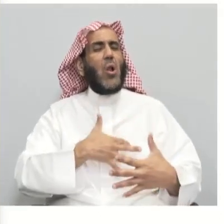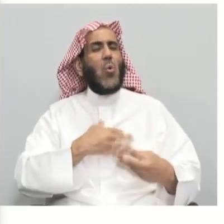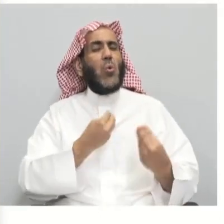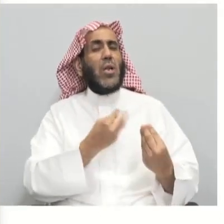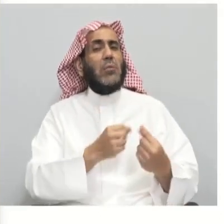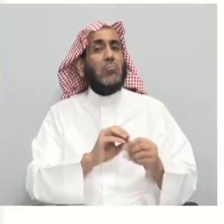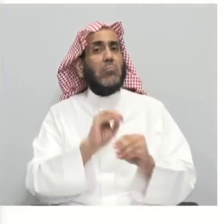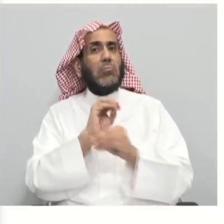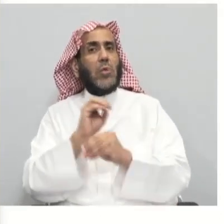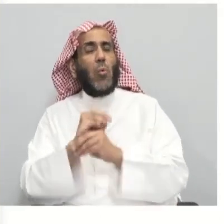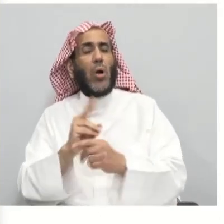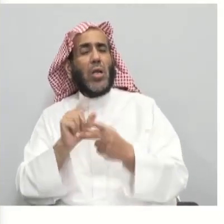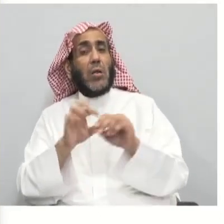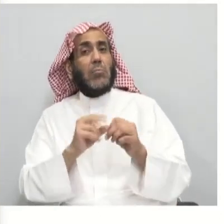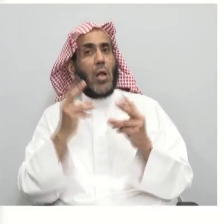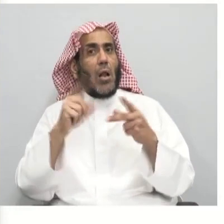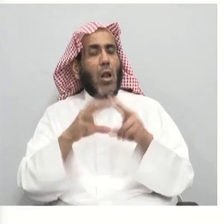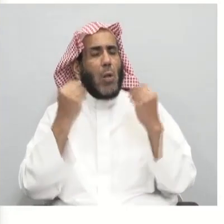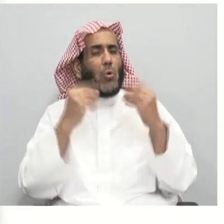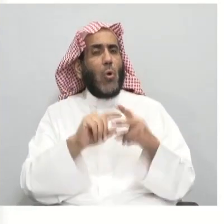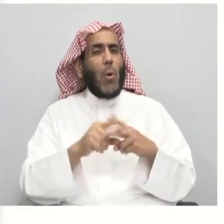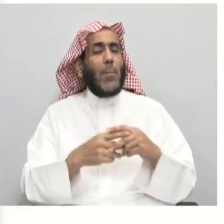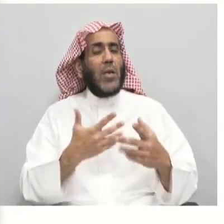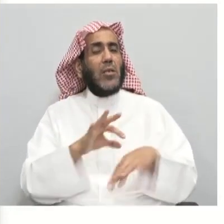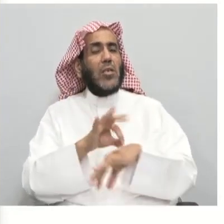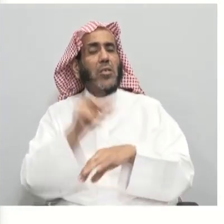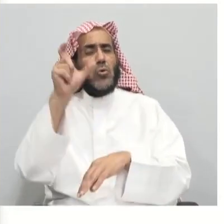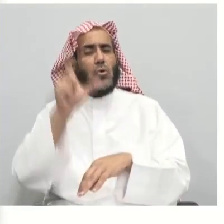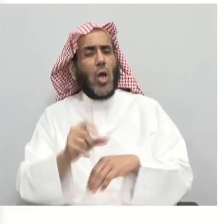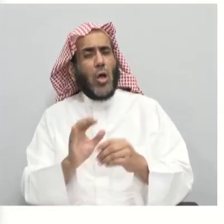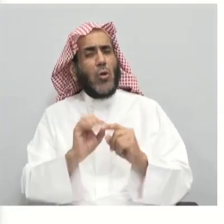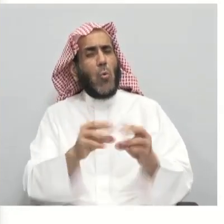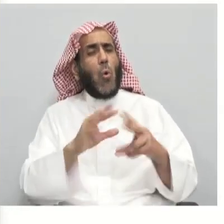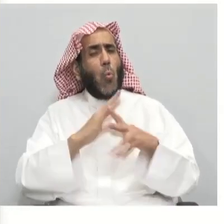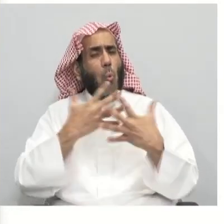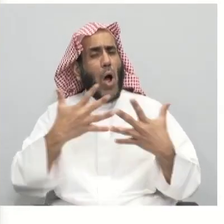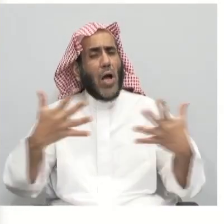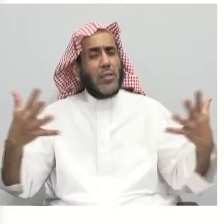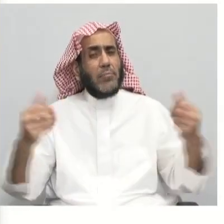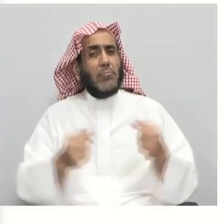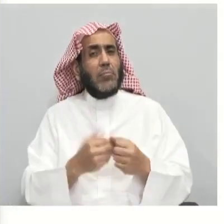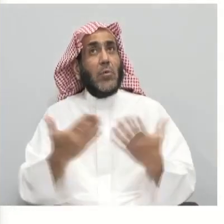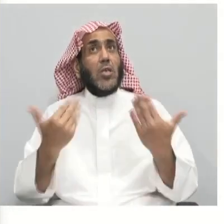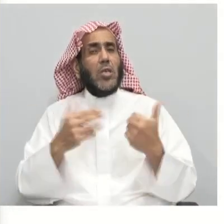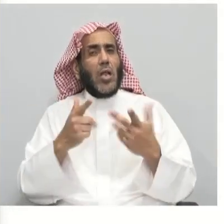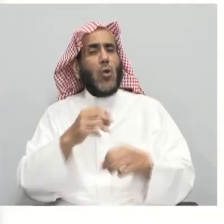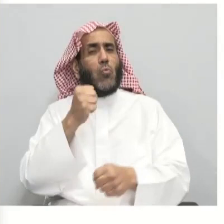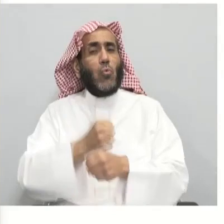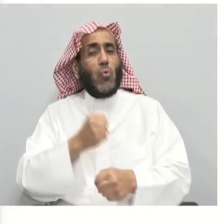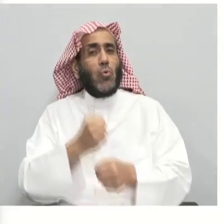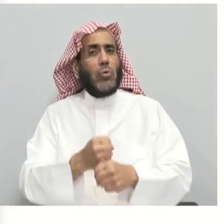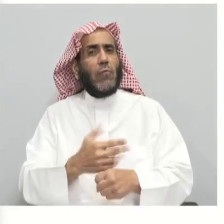الدعوه الى ربط العلم التقني بالاطار الانساني الواسع النداء الى الاحتفاظ